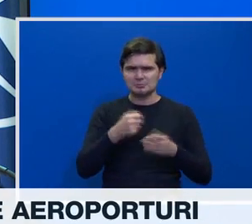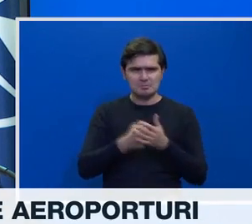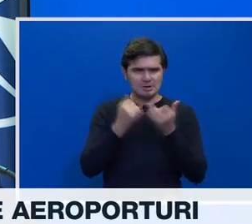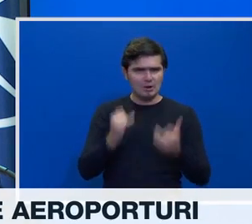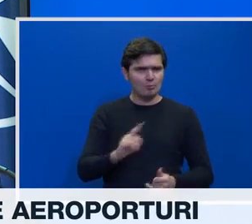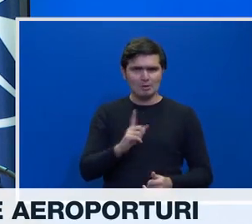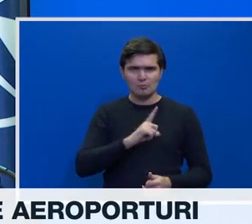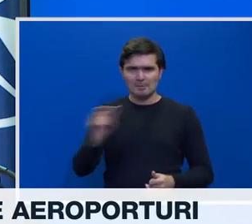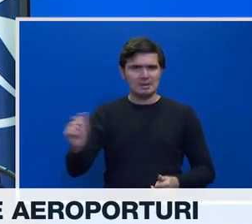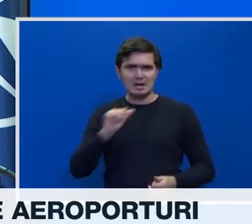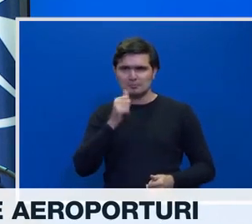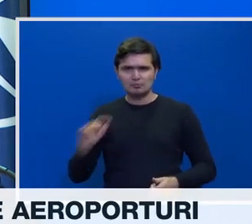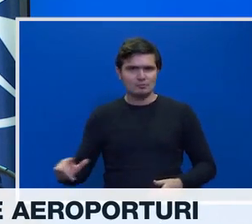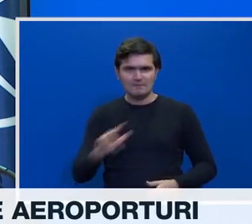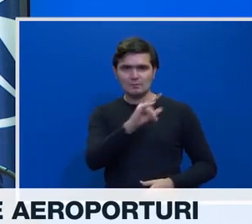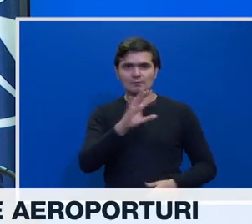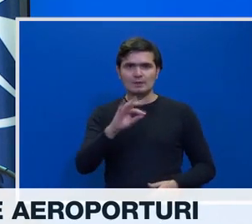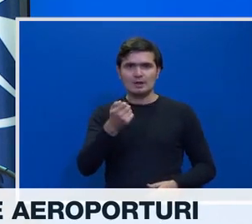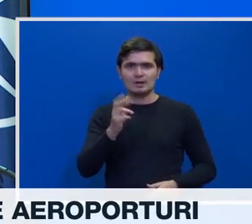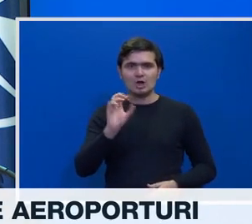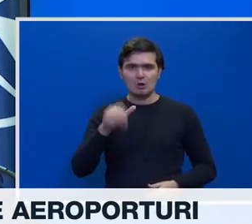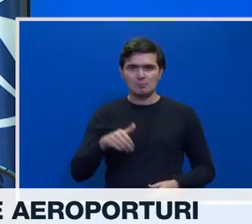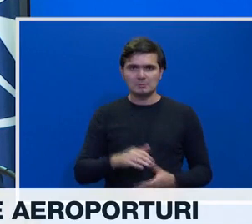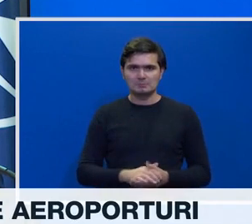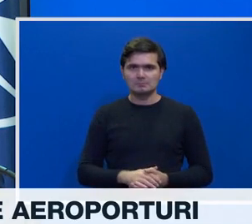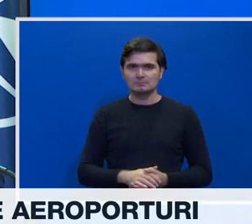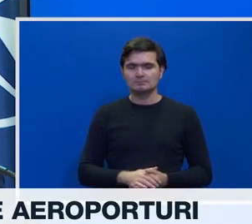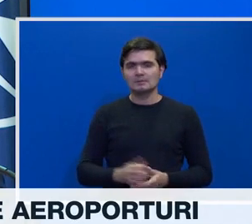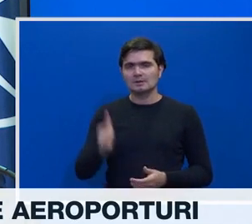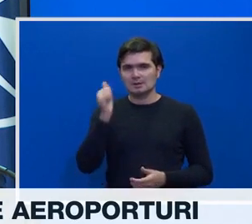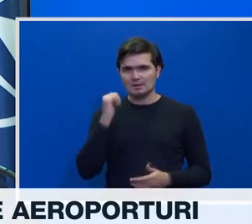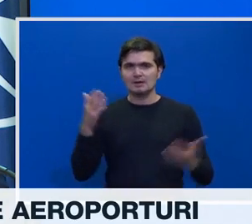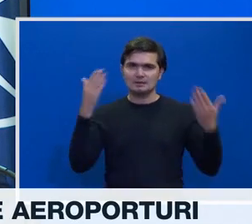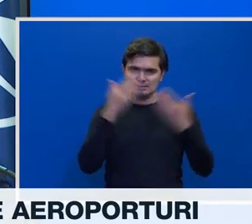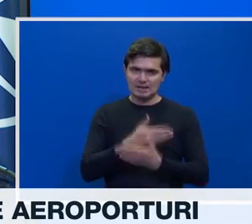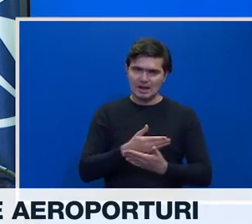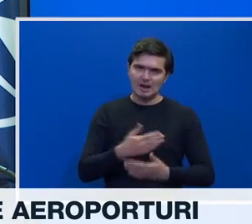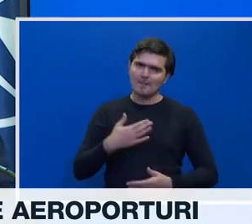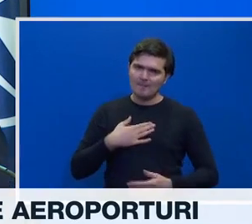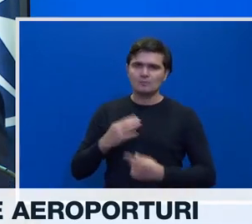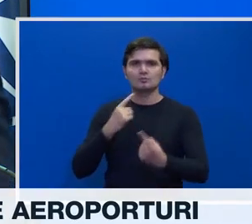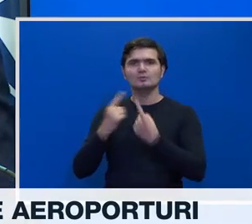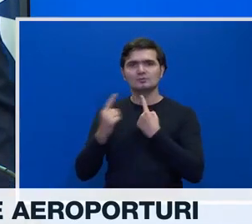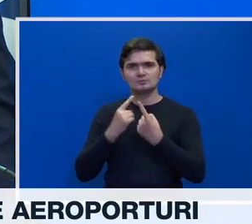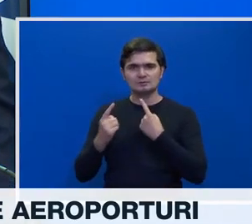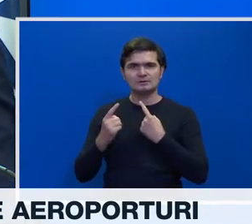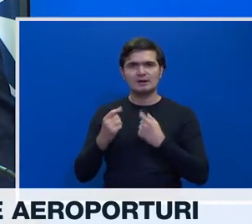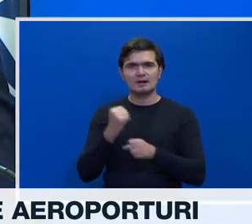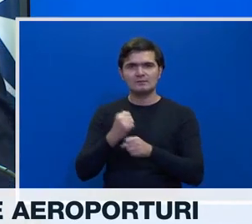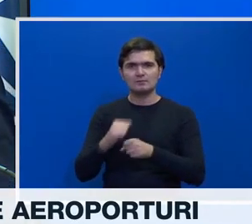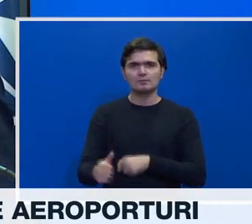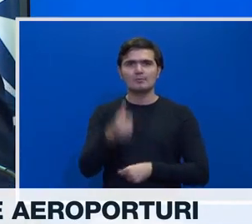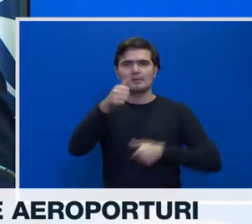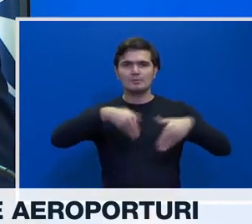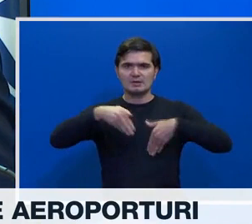nicio aeronavă de la Tarom, nu? Aseară a fost o discuție pe care premierul a avut-o cu toți cei implicați. Le-a